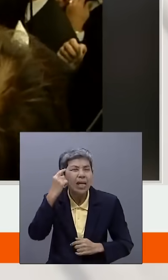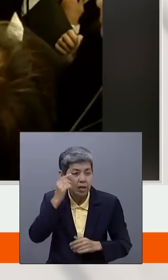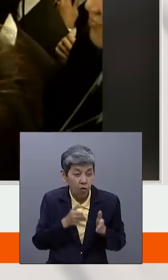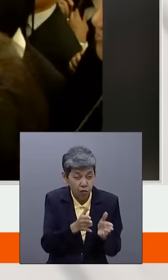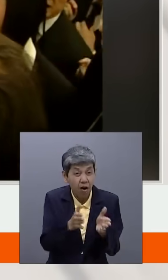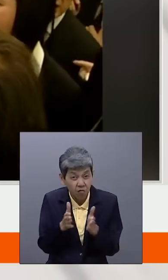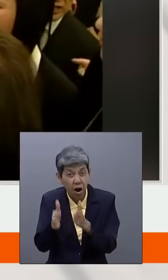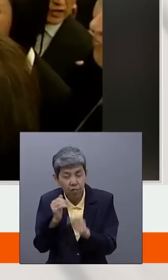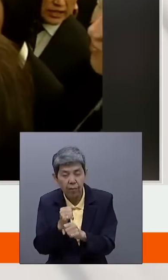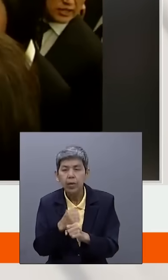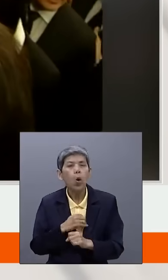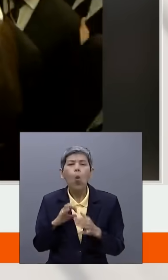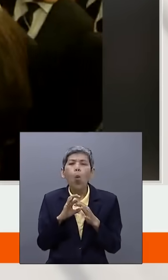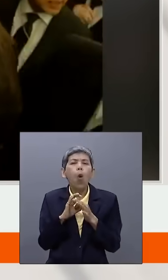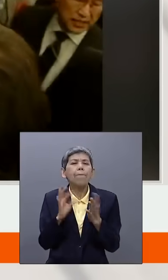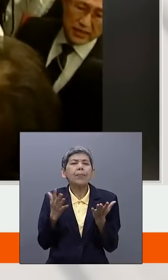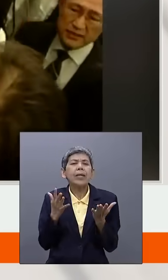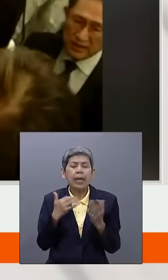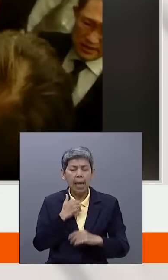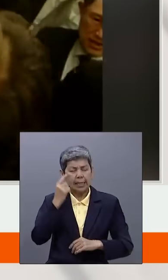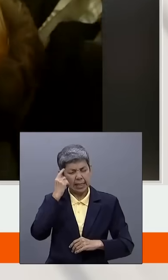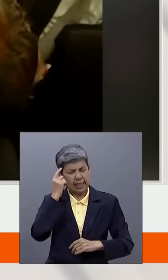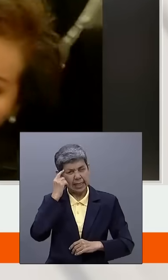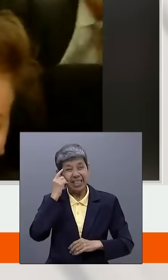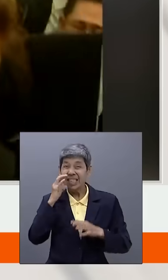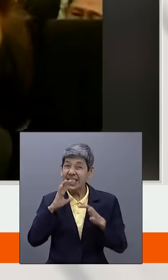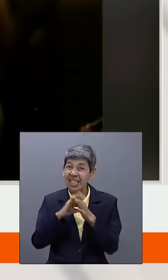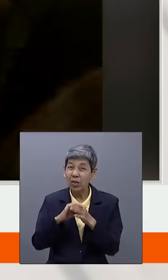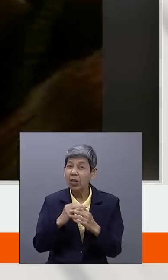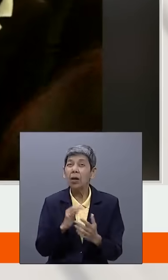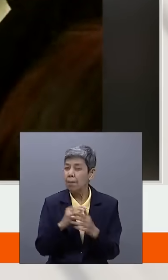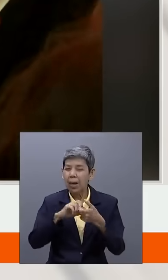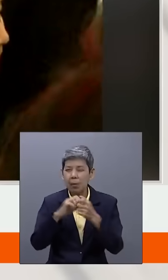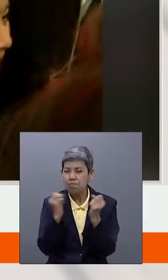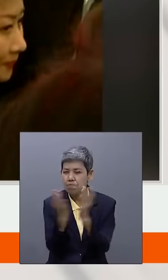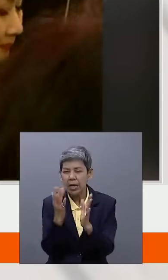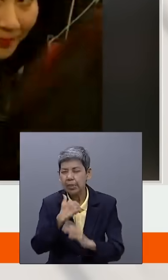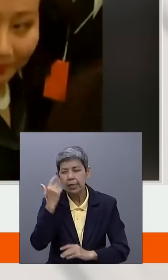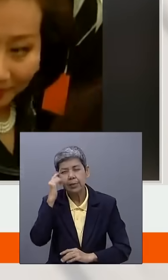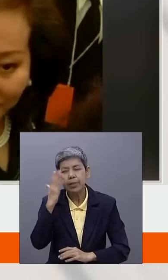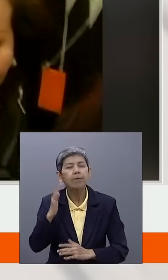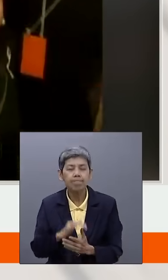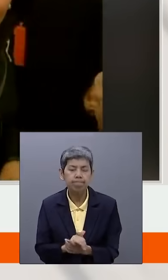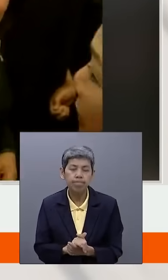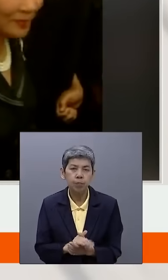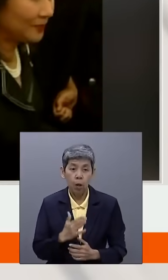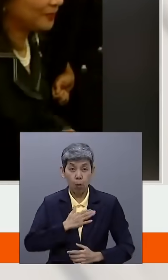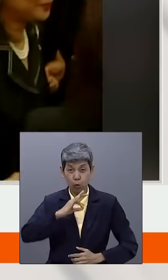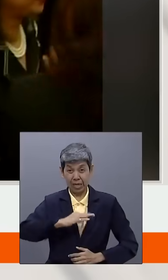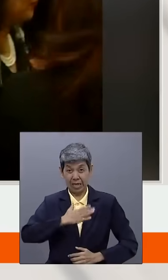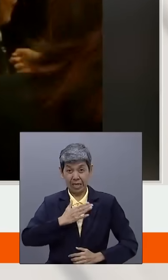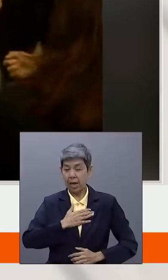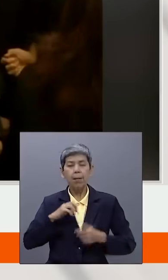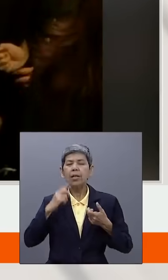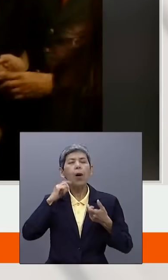ายก็ไม่ได้กังวลมากหรือไม่ได้คิดว่ามันจะถึงขั้นเป็นเฉลิมวิกฤตถ้าตามไทม์ไลน์แบบนี้นะครับส ่ วนตัวผมคิดว่าไม่ได้เป็นปัญห